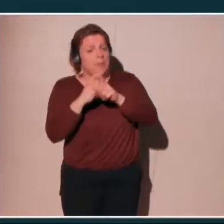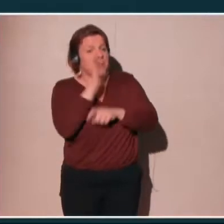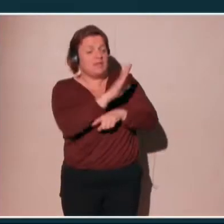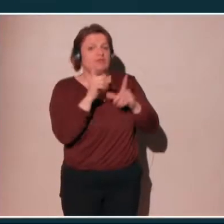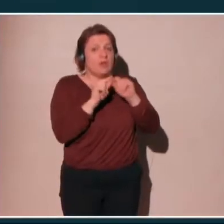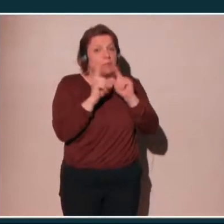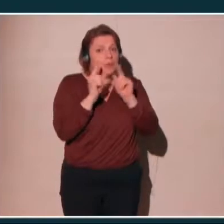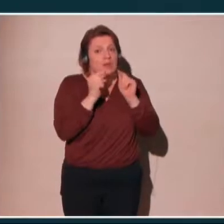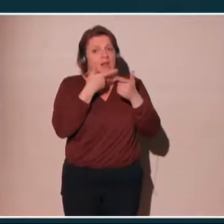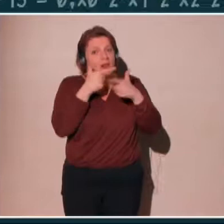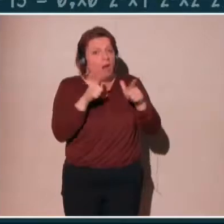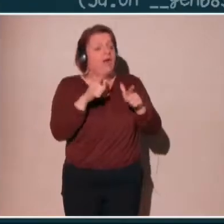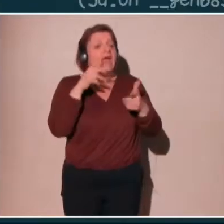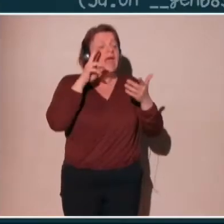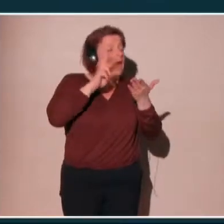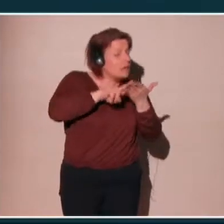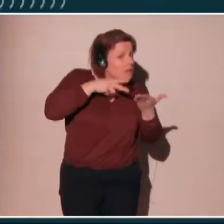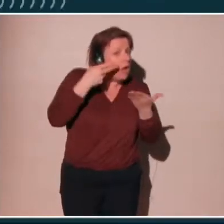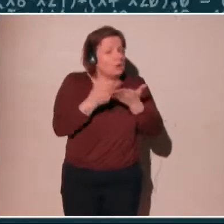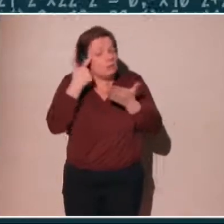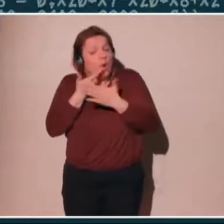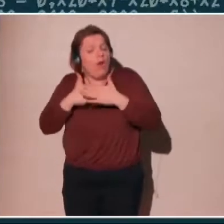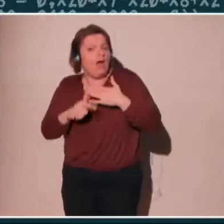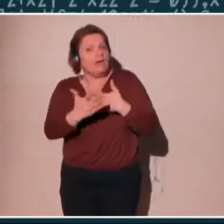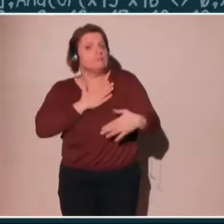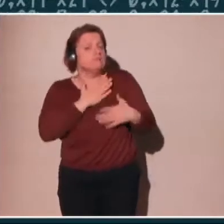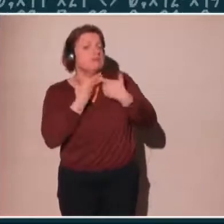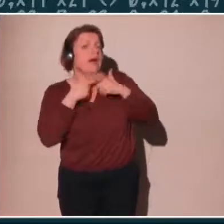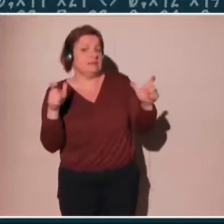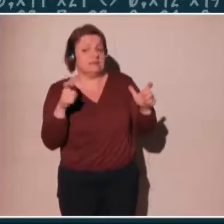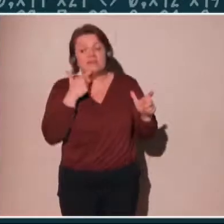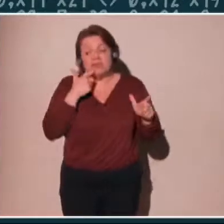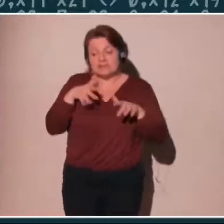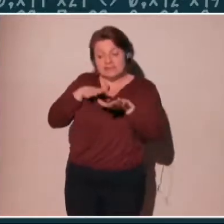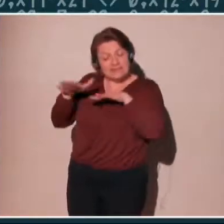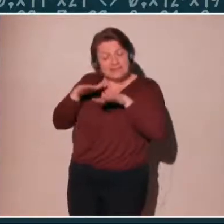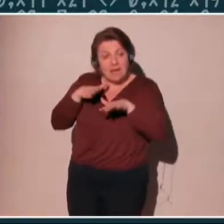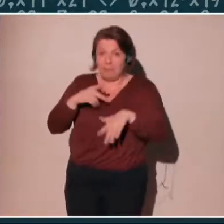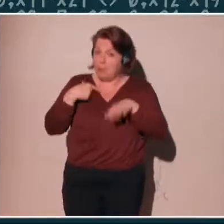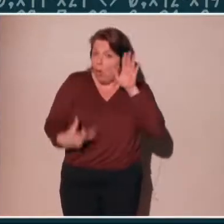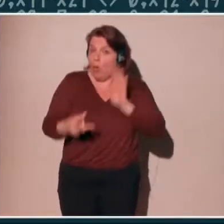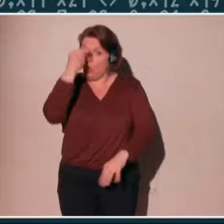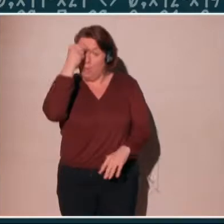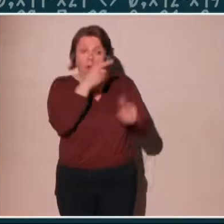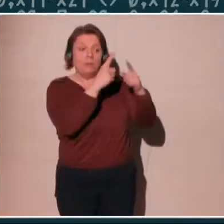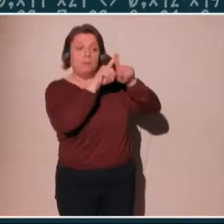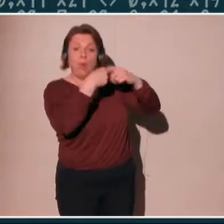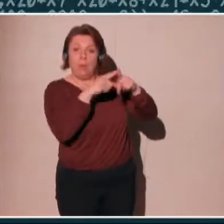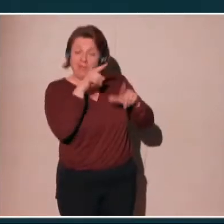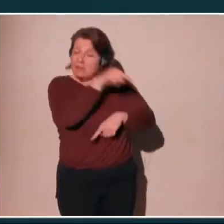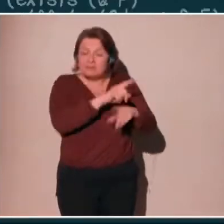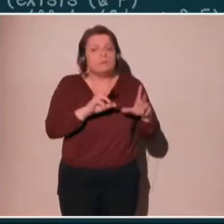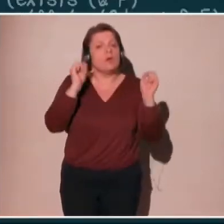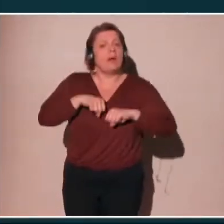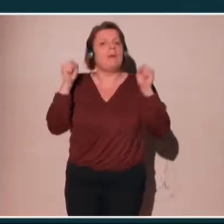lui soit compréhensible. C'est très complexe, mais c'est possible pour le système maintenant de comprendre le problème. Ça,